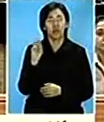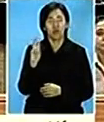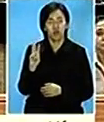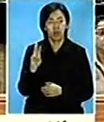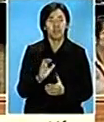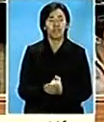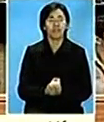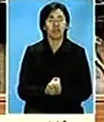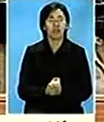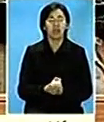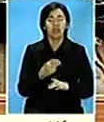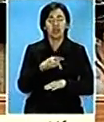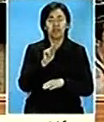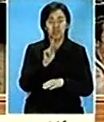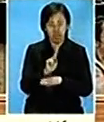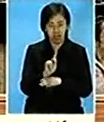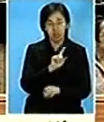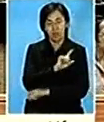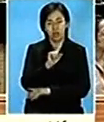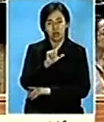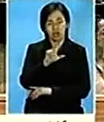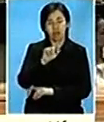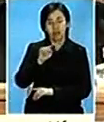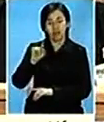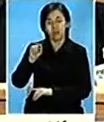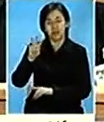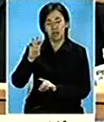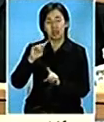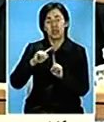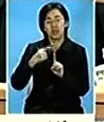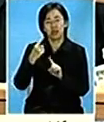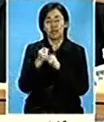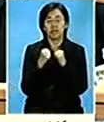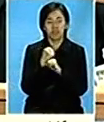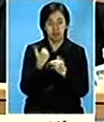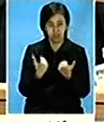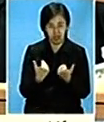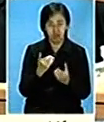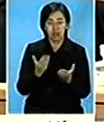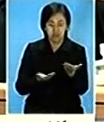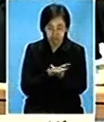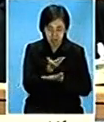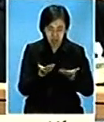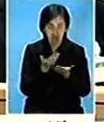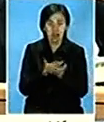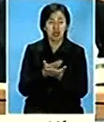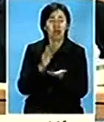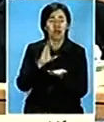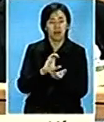านประธานครับเมื่อวันที่23-24มกราคมปีนี้เราพิจารณางบประมาณ